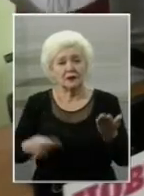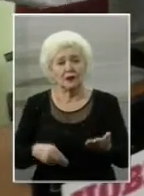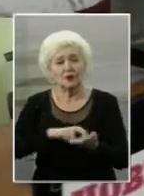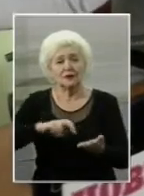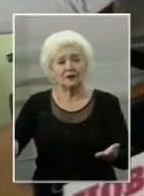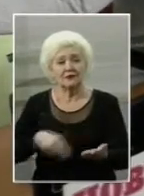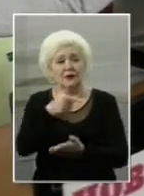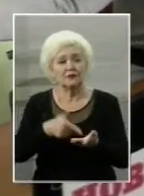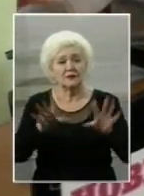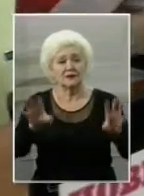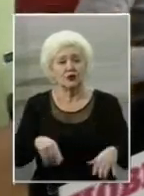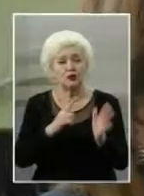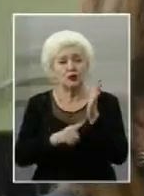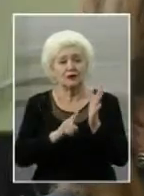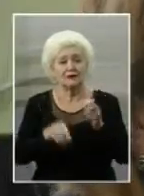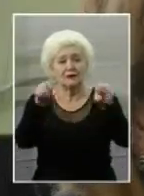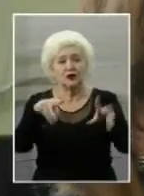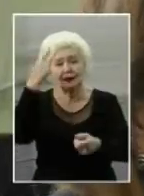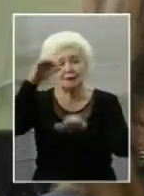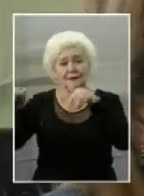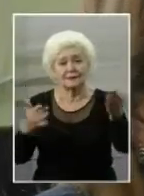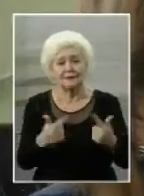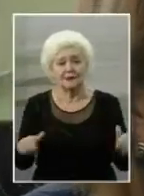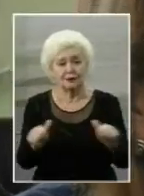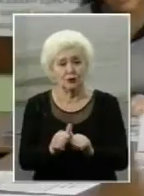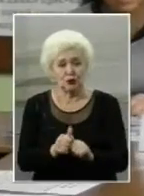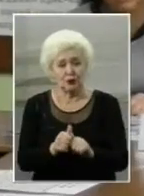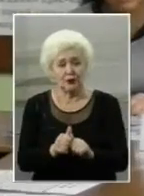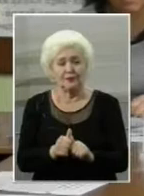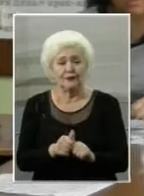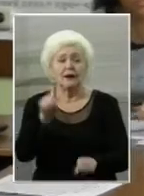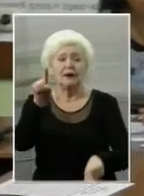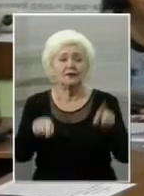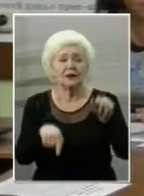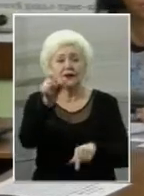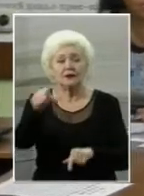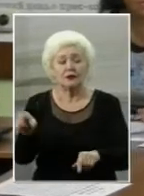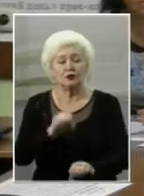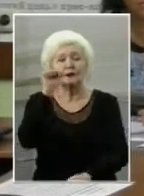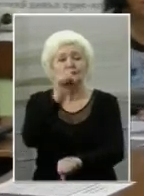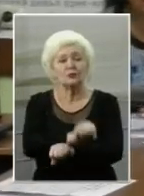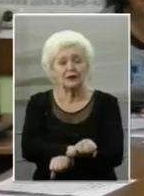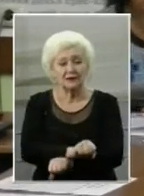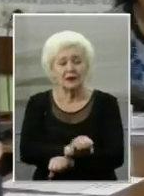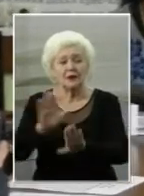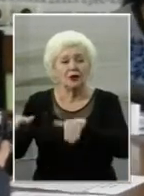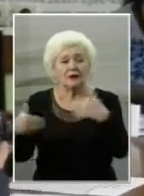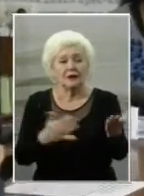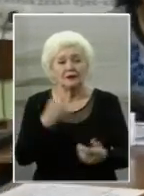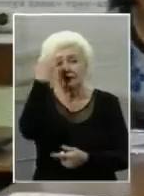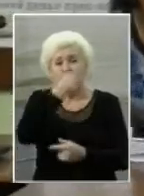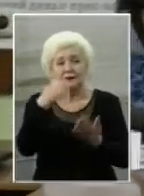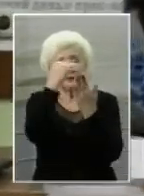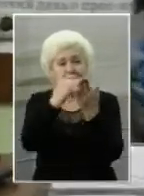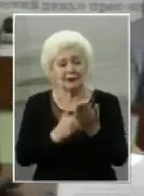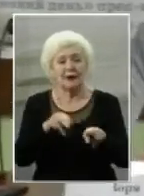відставку міського голови 60 членів ініціативної групи. Деяких людей зупинило надавати персональні